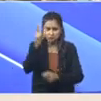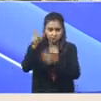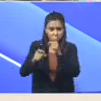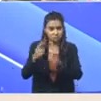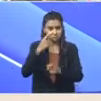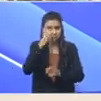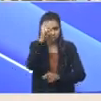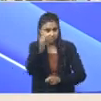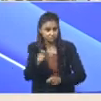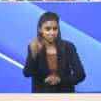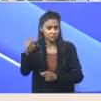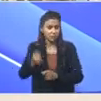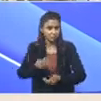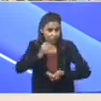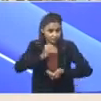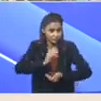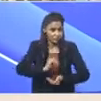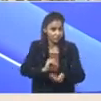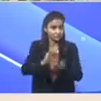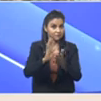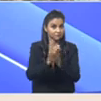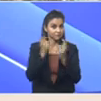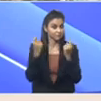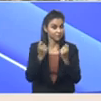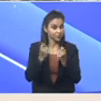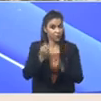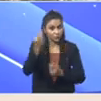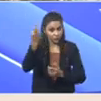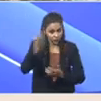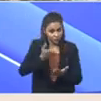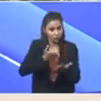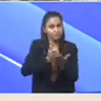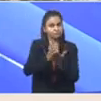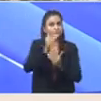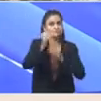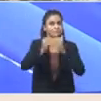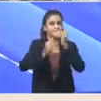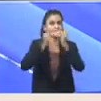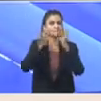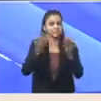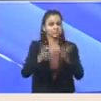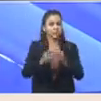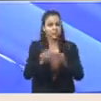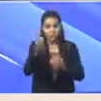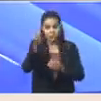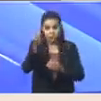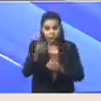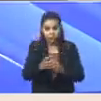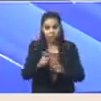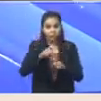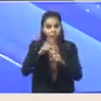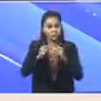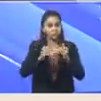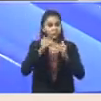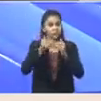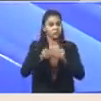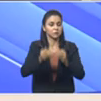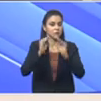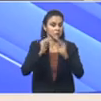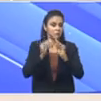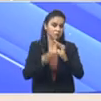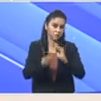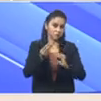की जन्म जयंतियों को नई ऊर्जा से मनाकर नई पीढ़ी को नई प्रेरणा दी